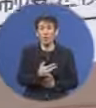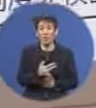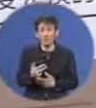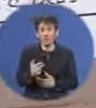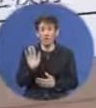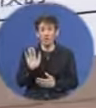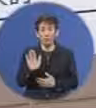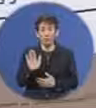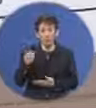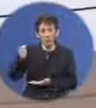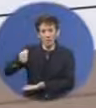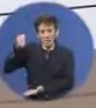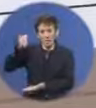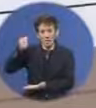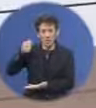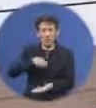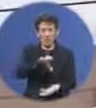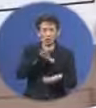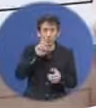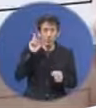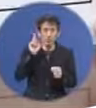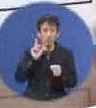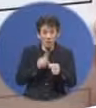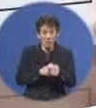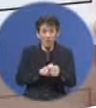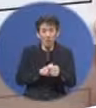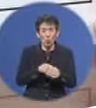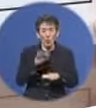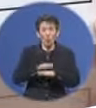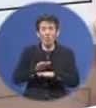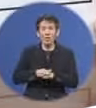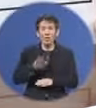は資産から収入を売るための方策なんです、 はい、